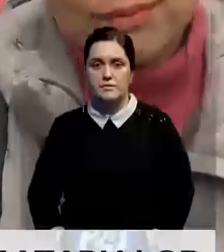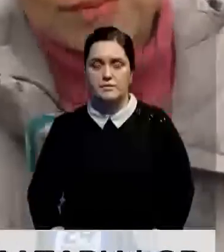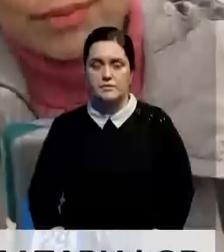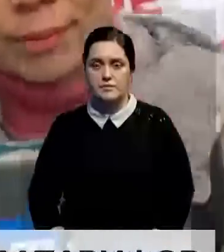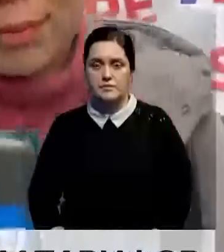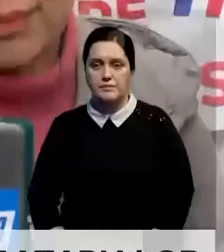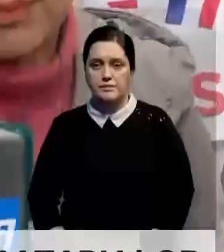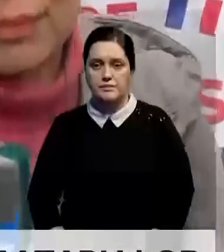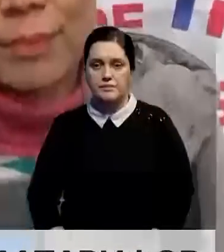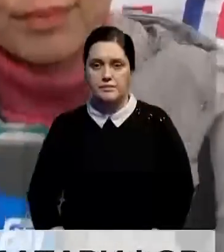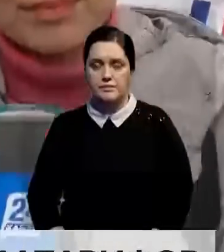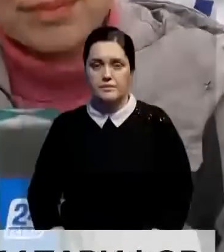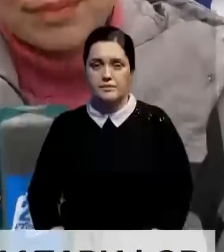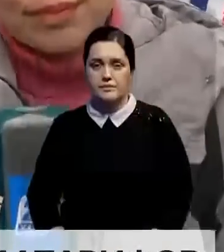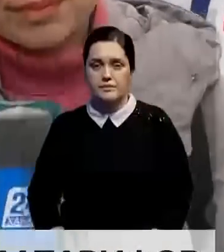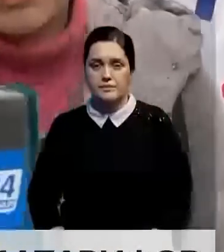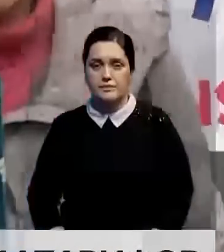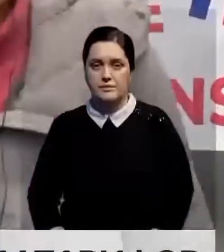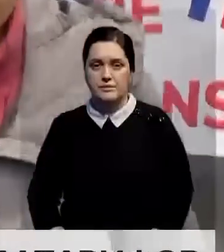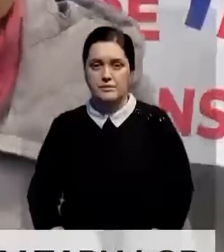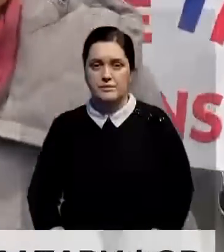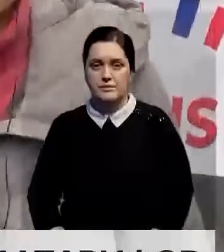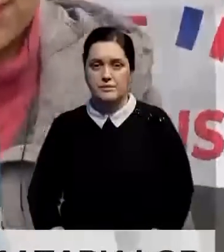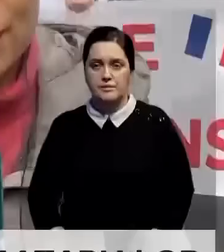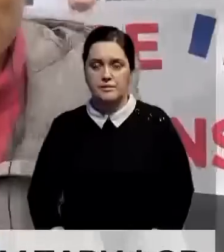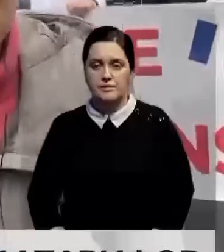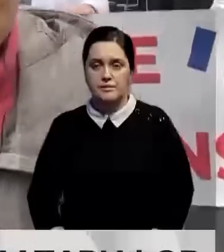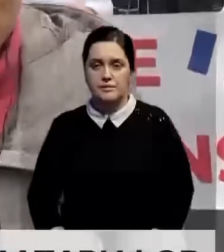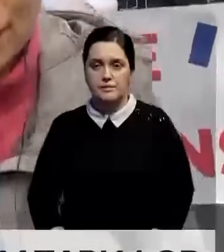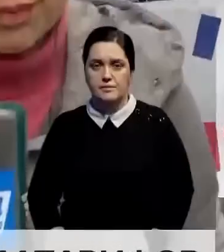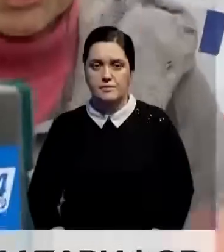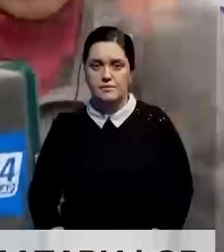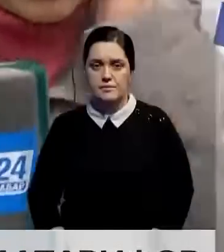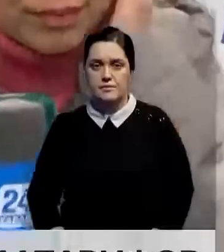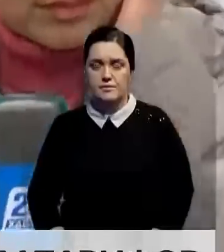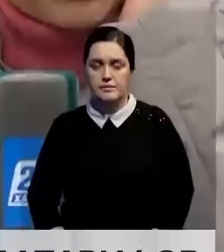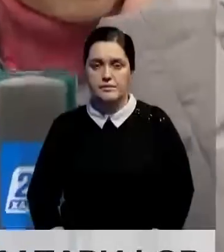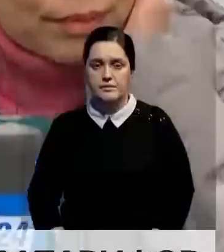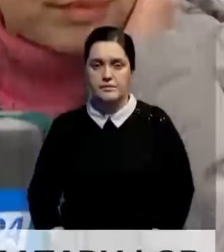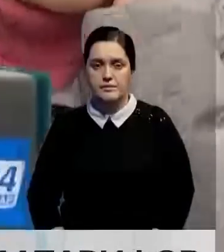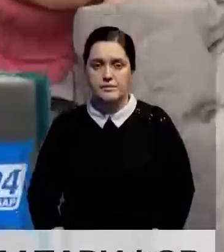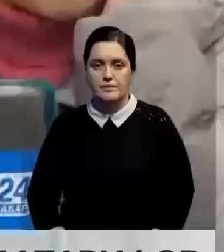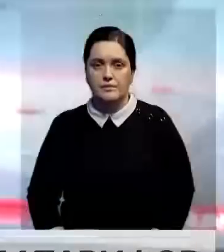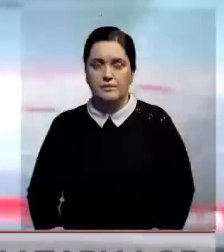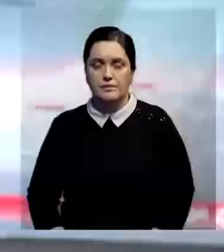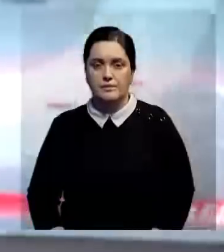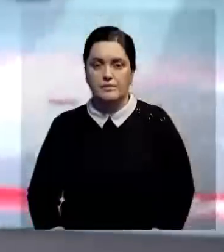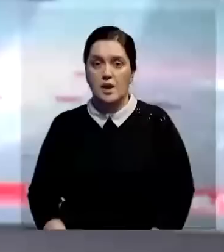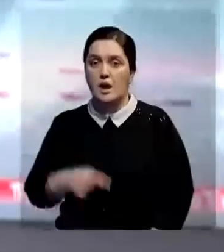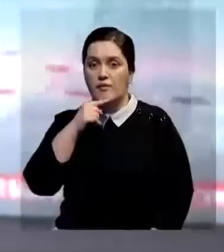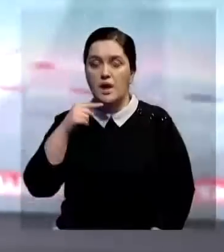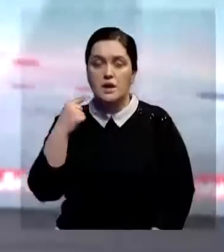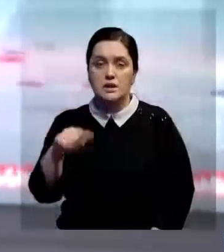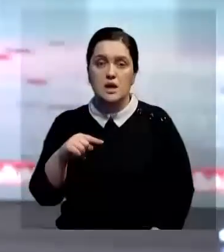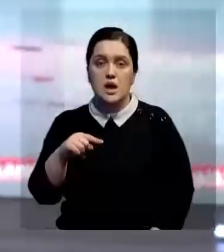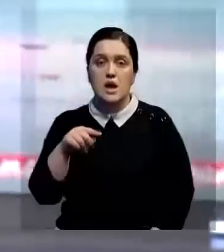Париж был с нами на прямой связи. Алия Садыкова рассказала, почему булочники Франции выступают сегодня маршем. Мы идем дальше. В России